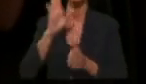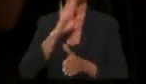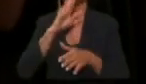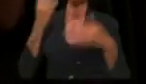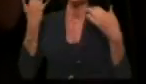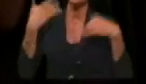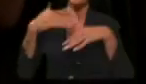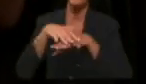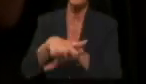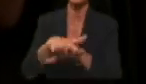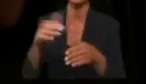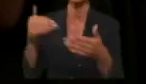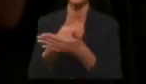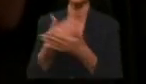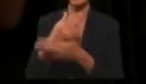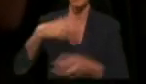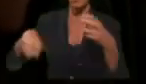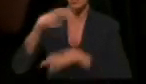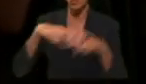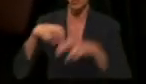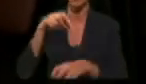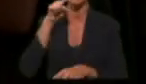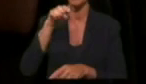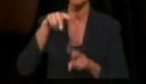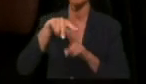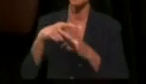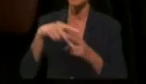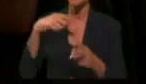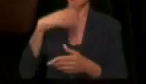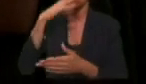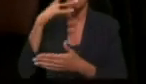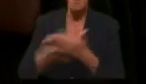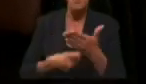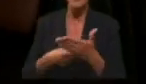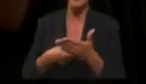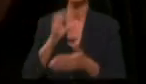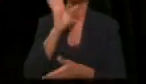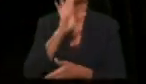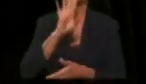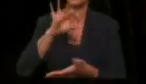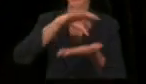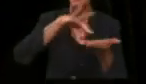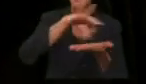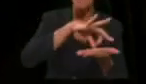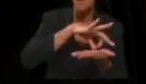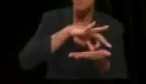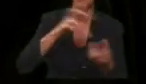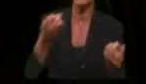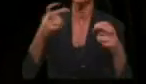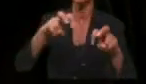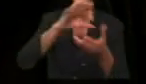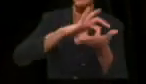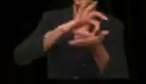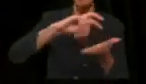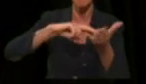ruchu. Zintegrowany model ruchu jest narzędziem, z którym korzystają zarówno regiony przy tworzeniu regionalnych